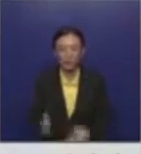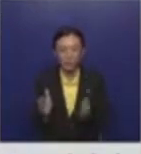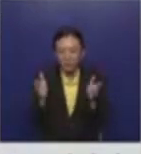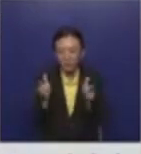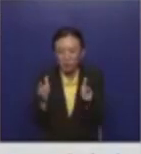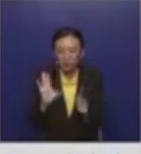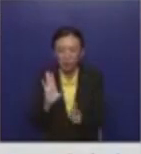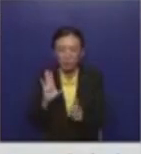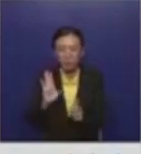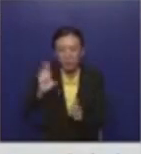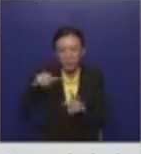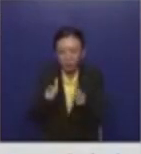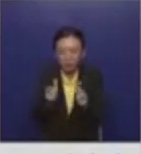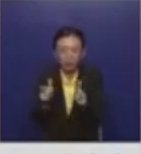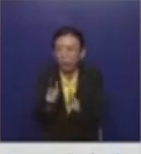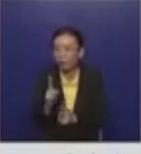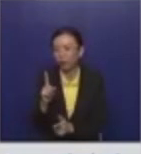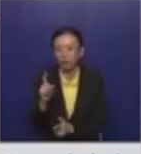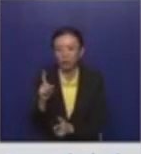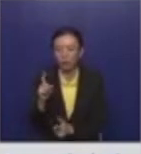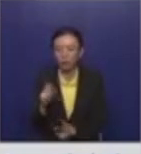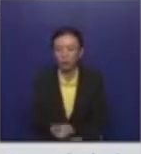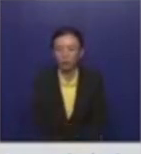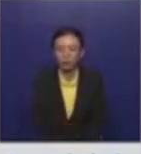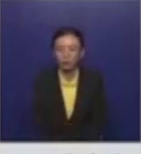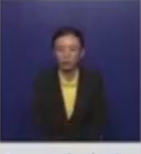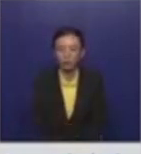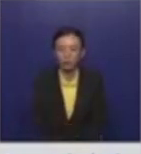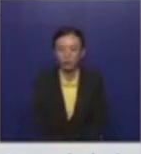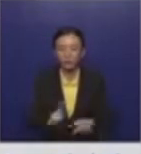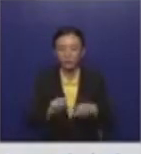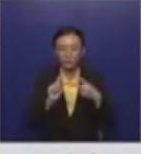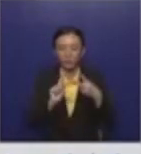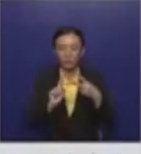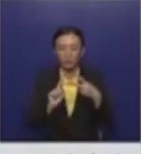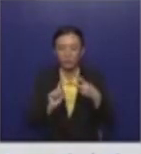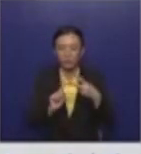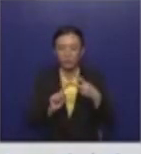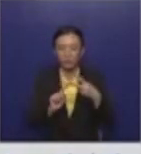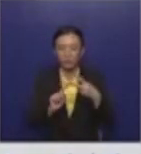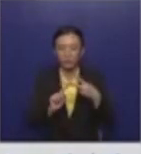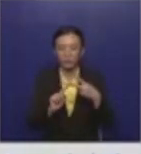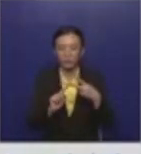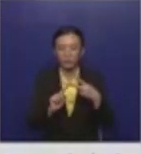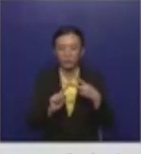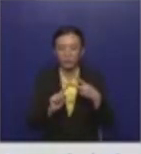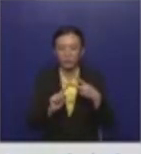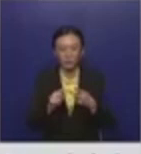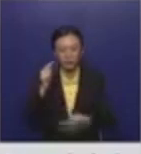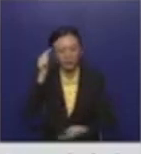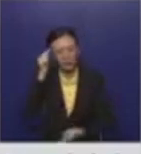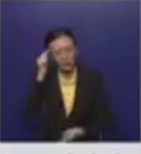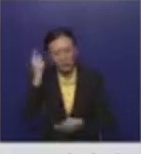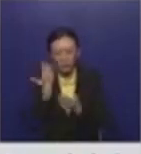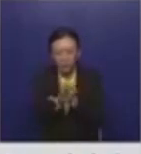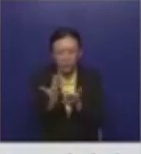ดียวท่านคิดมุมนี้หรือเปล่าประเด็นที่สองครับสิ่งที่ท่านคิดนี่คิดเพียงจะเก็บ